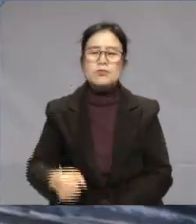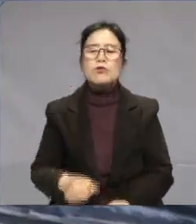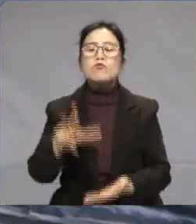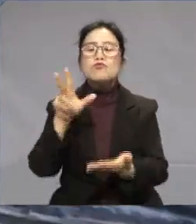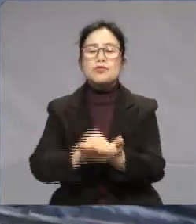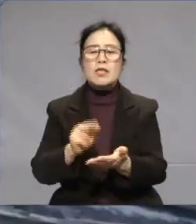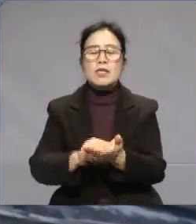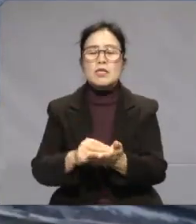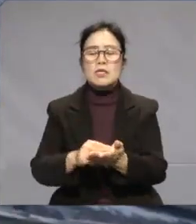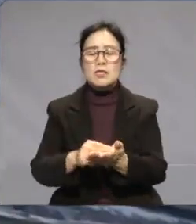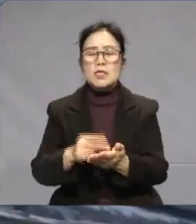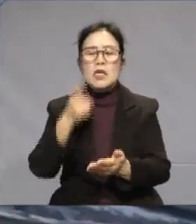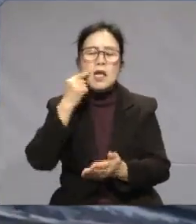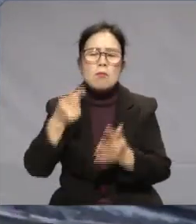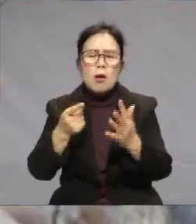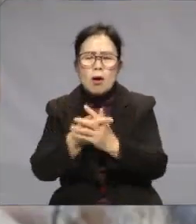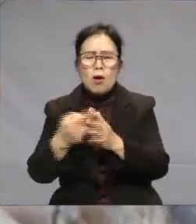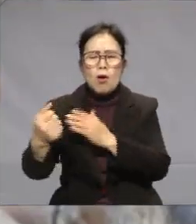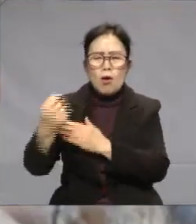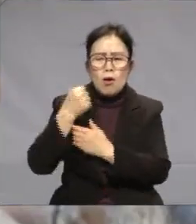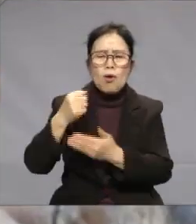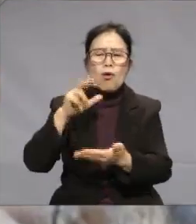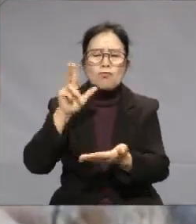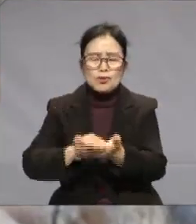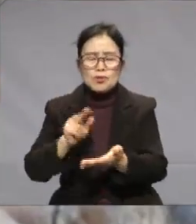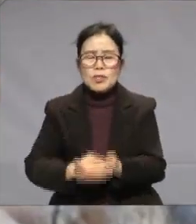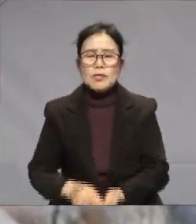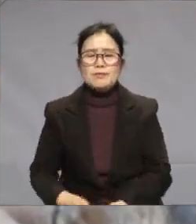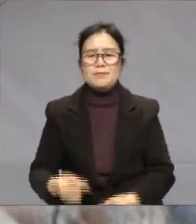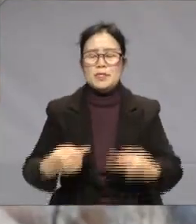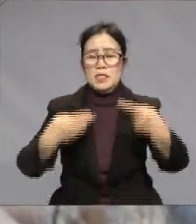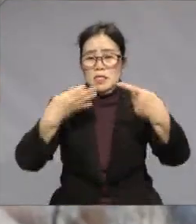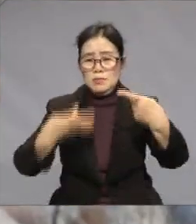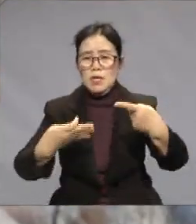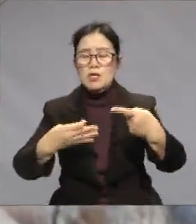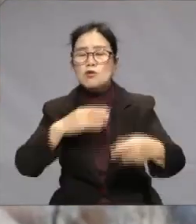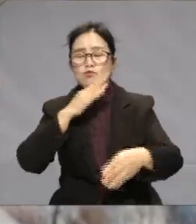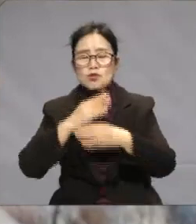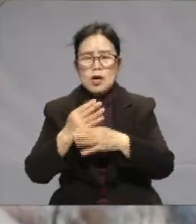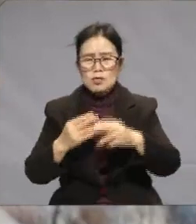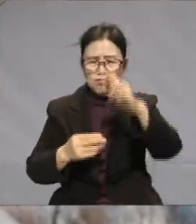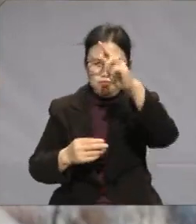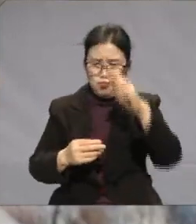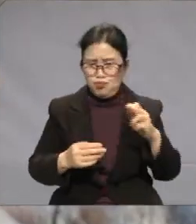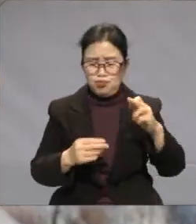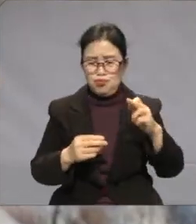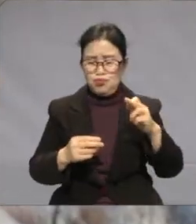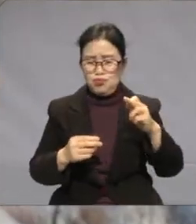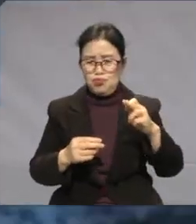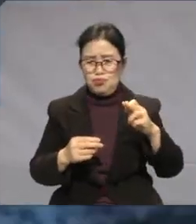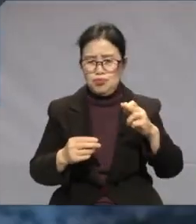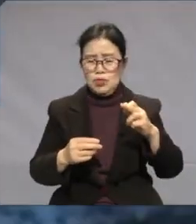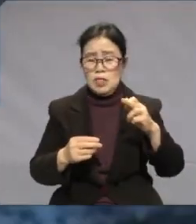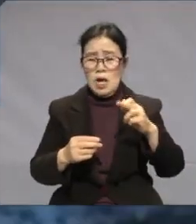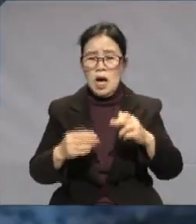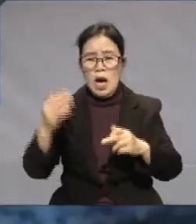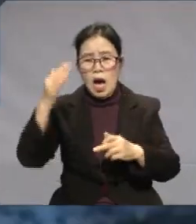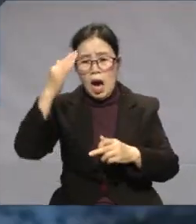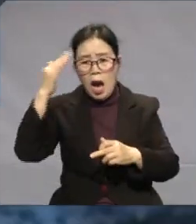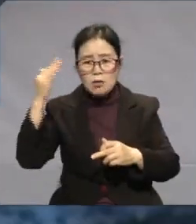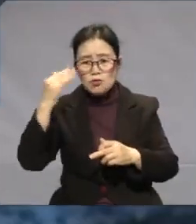일본 탐지력의 한계입니다. 지난 14일 북한이 쏜 극초음속 IRBM의 경우 우리와